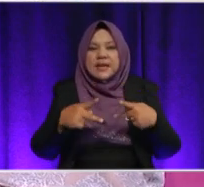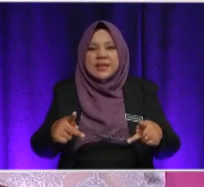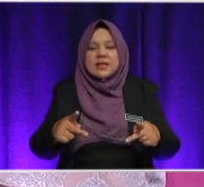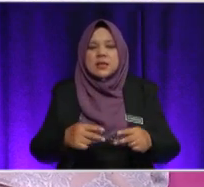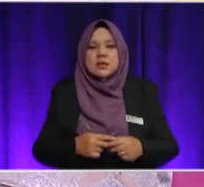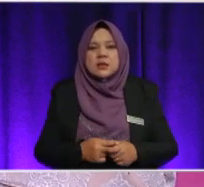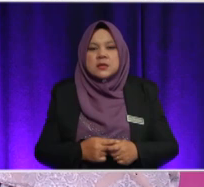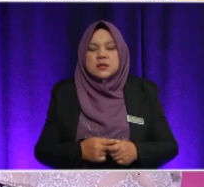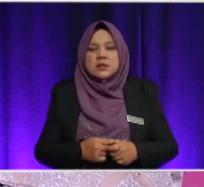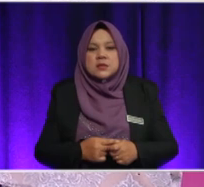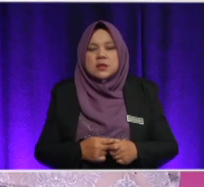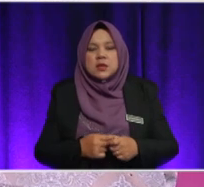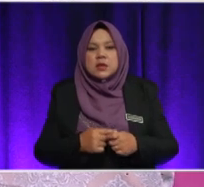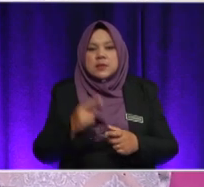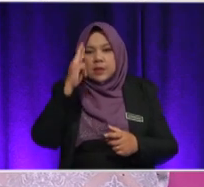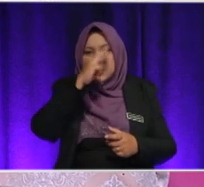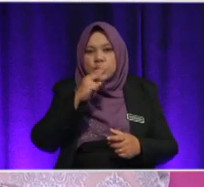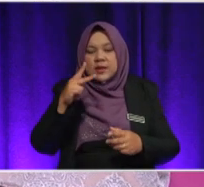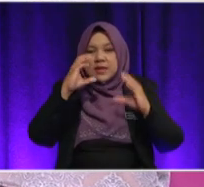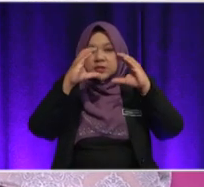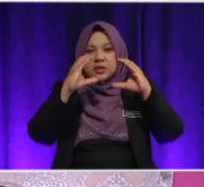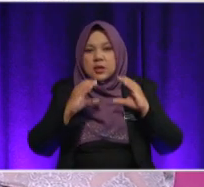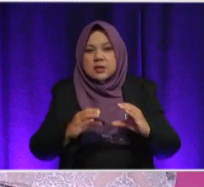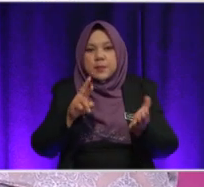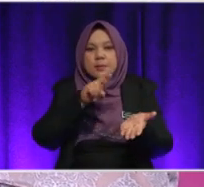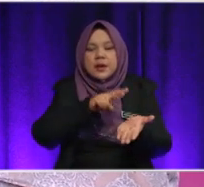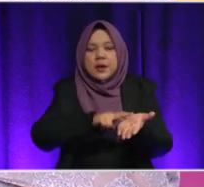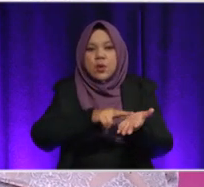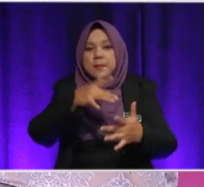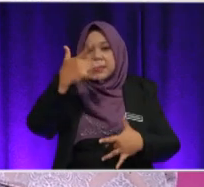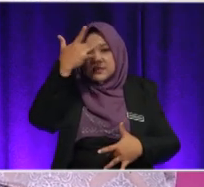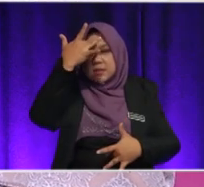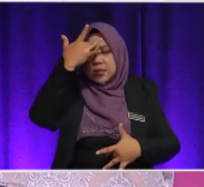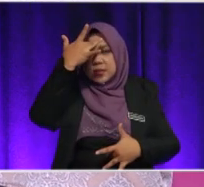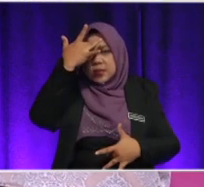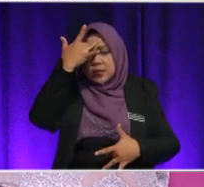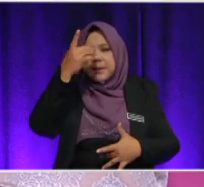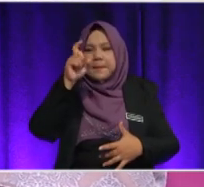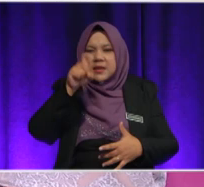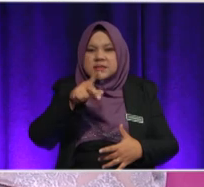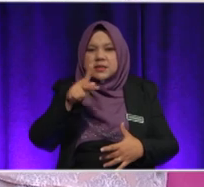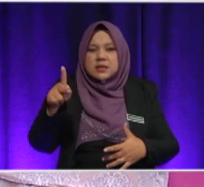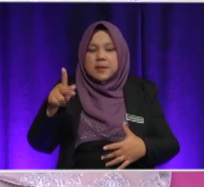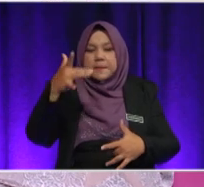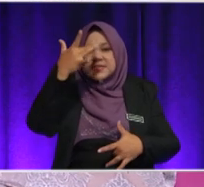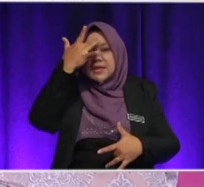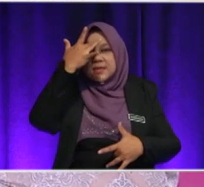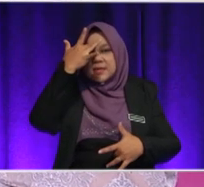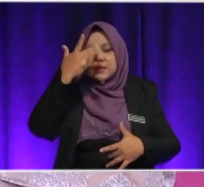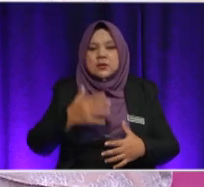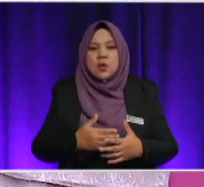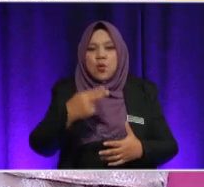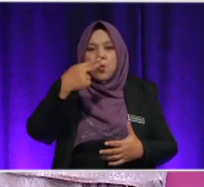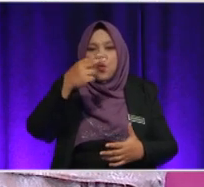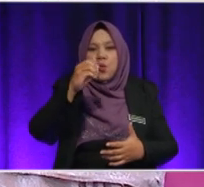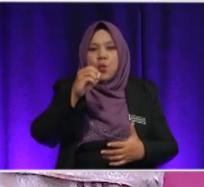perubahan kaidah merawat penyakit dan memastikan penyakit sehat secara holistik